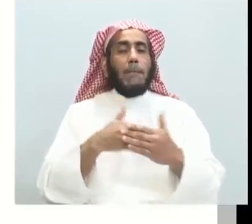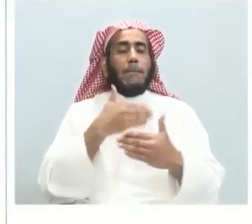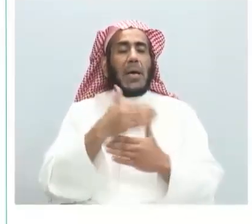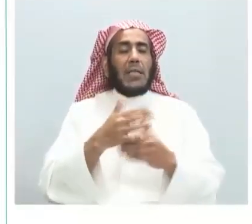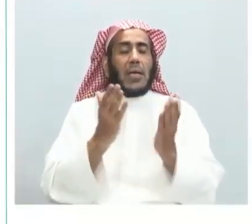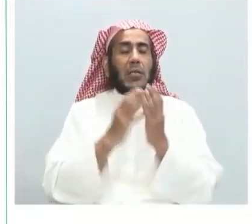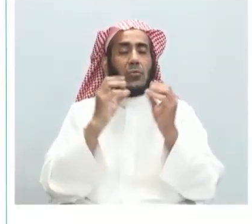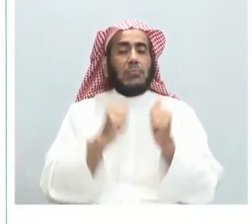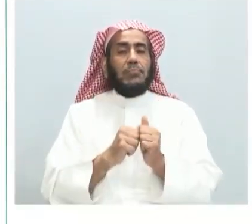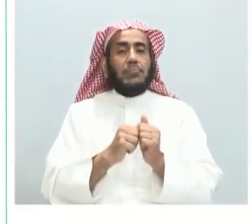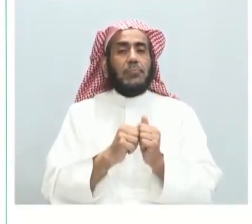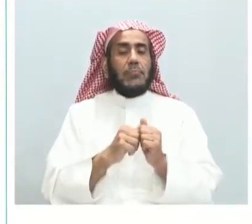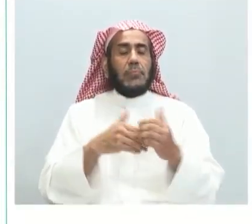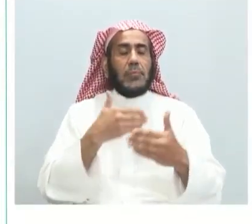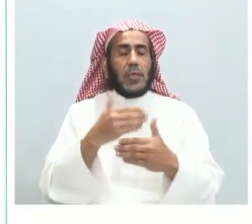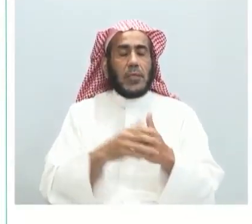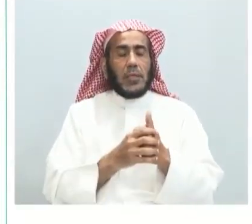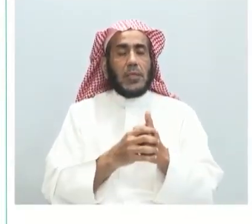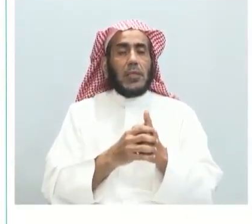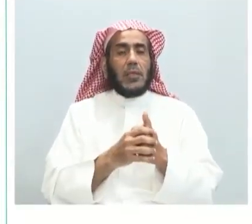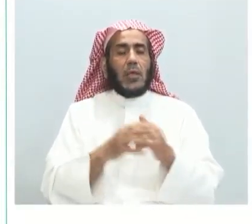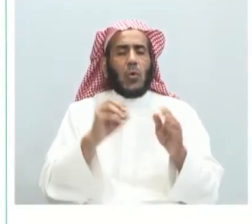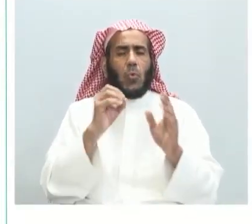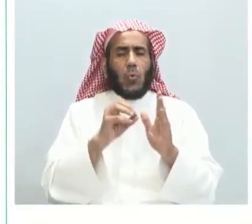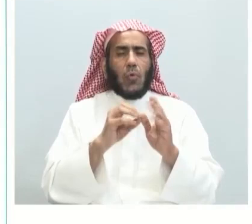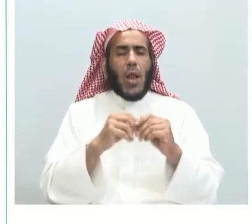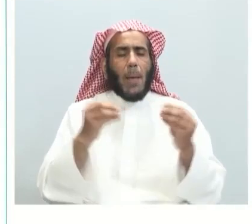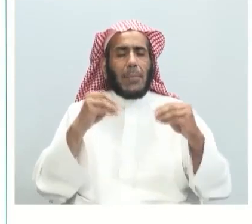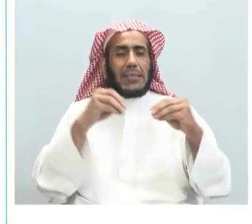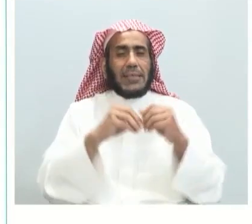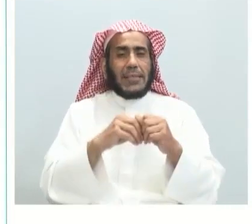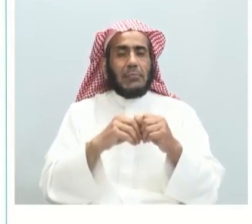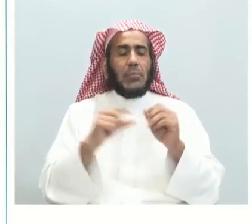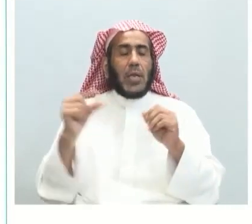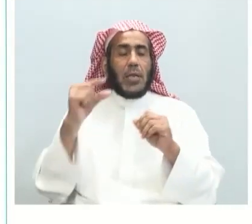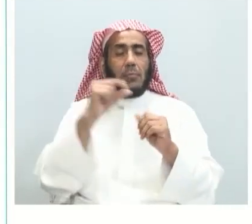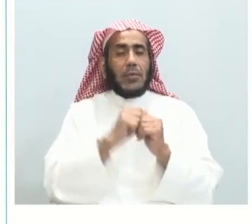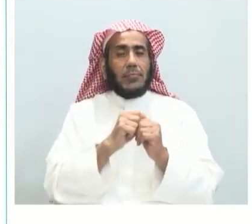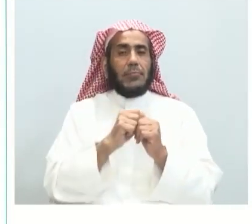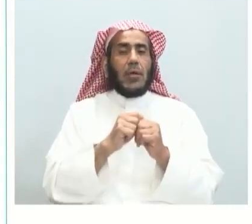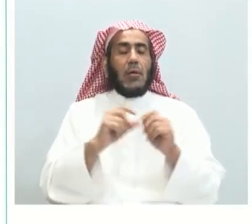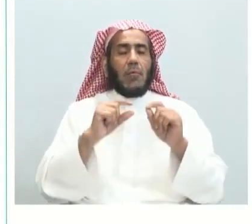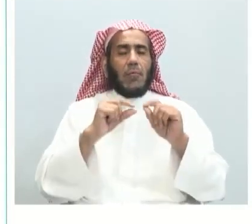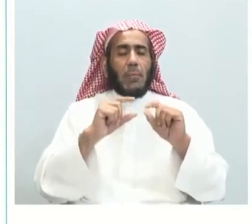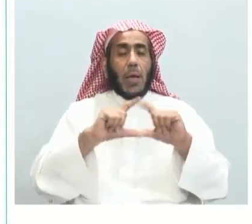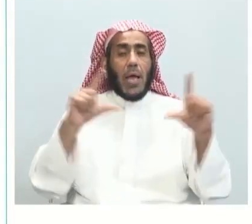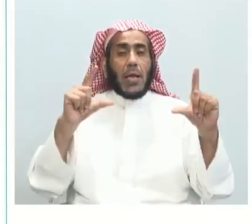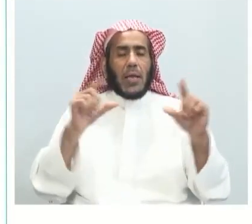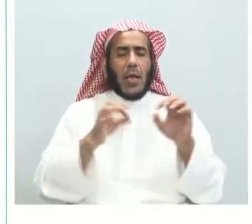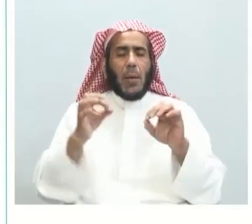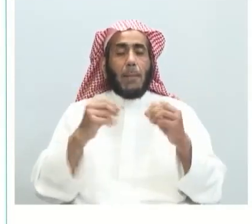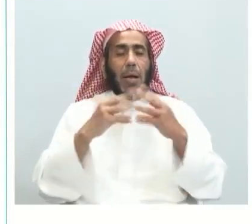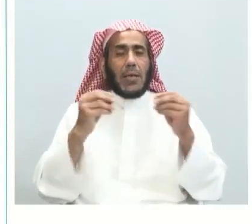ايها الطلاب والطالبات ناتي ايضا الى الوقوف على مزيد من الكلمات في بيان معانيها حتى